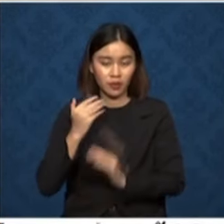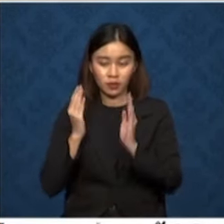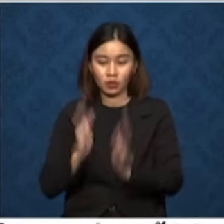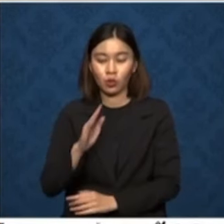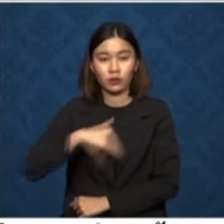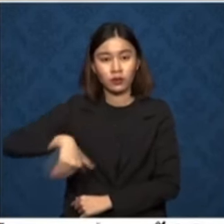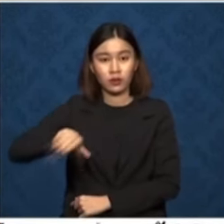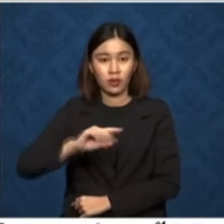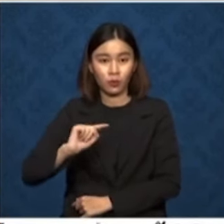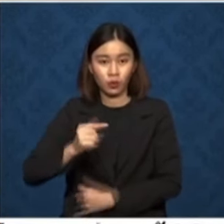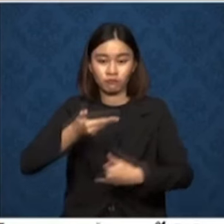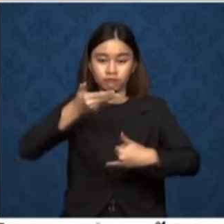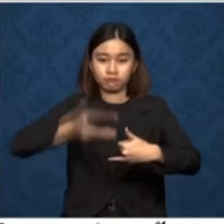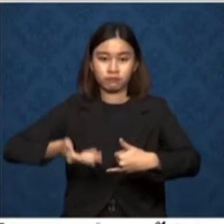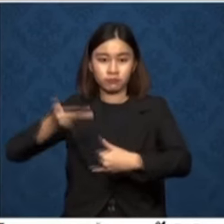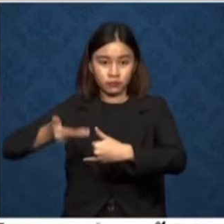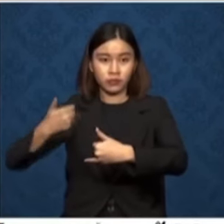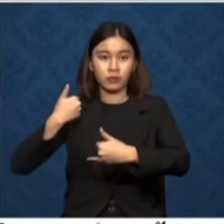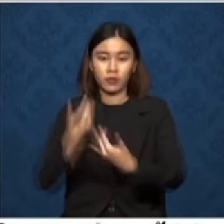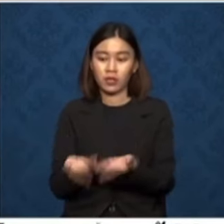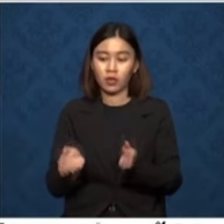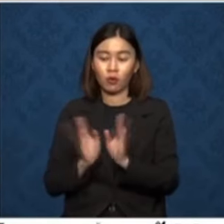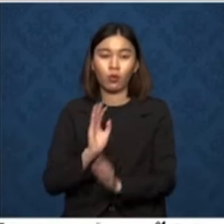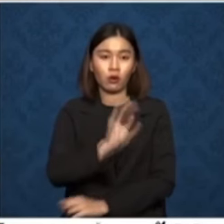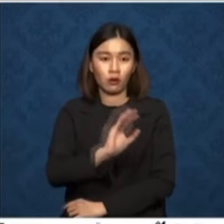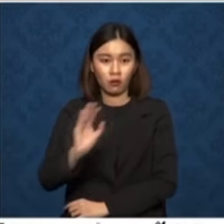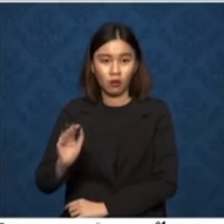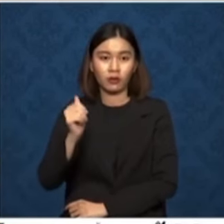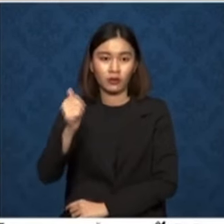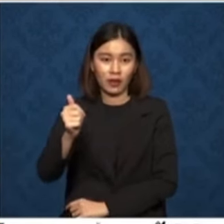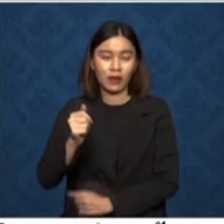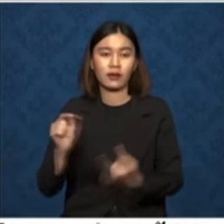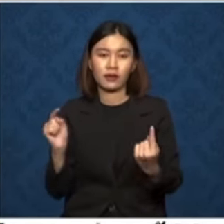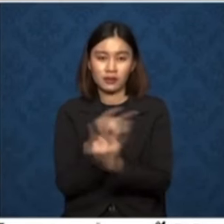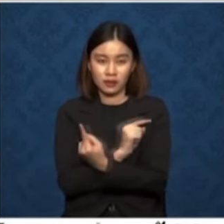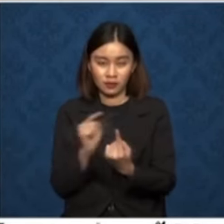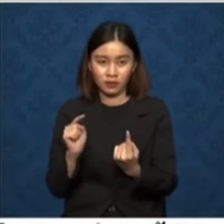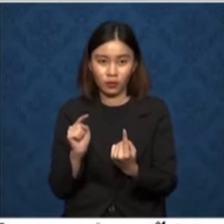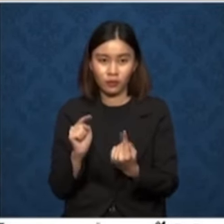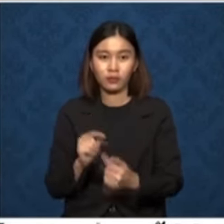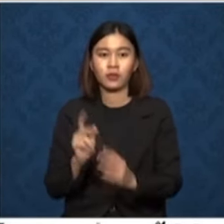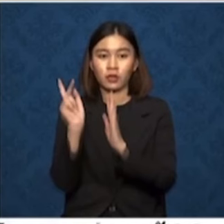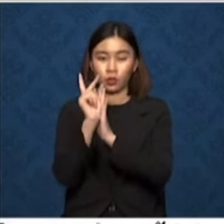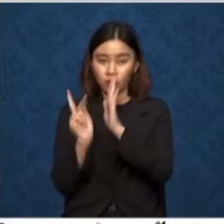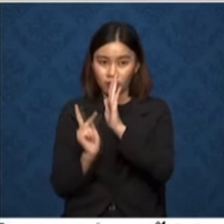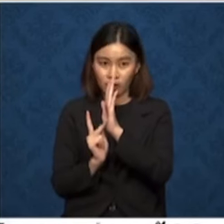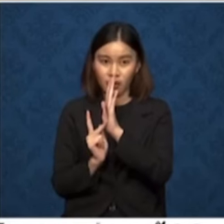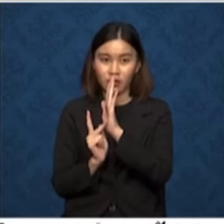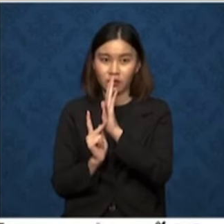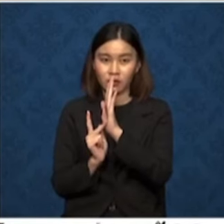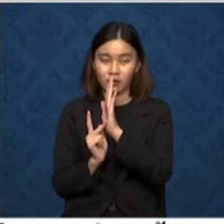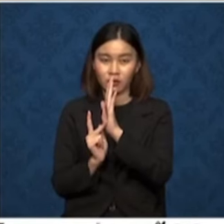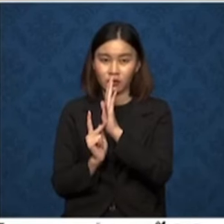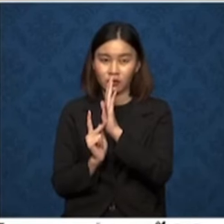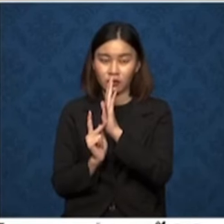นจะมีตัวตนในครอบครัวสังคมกฎหมาย